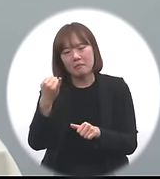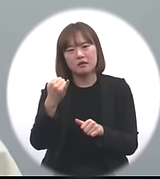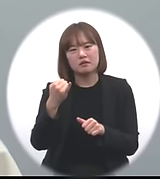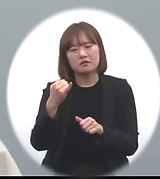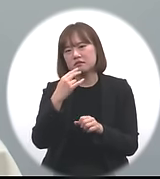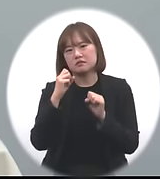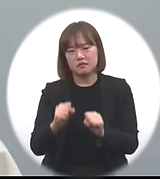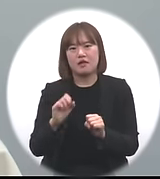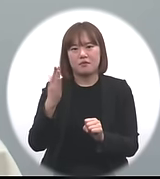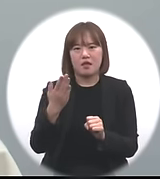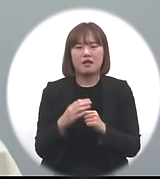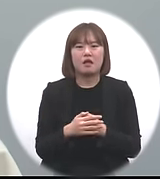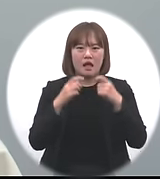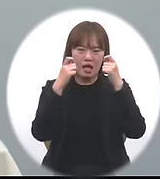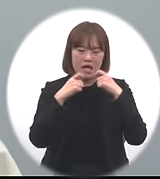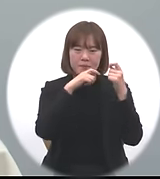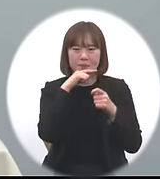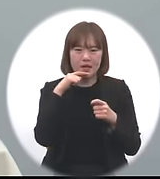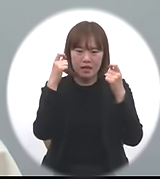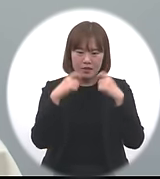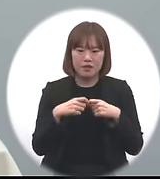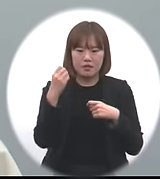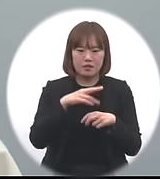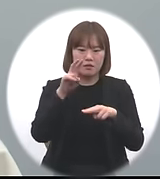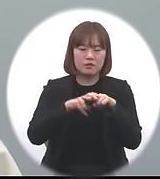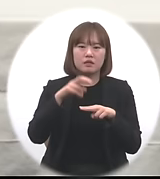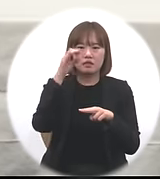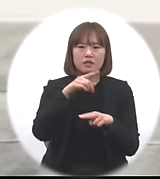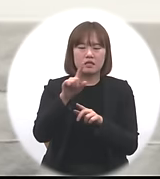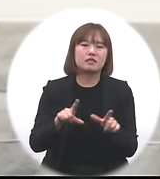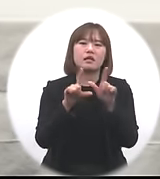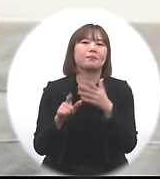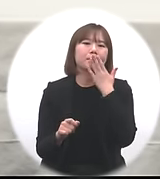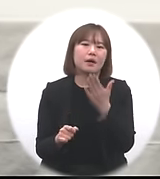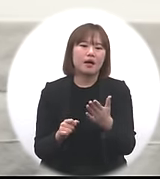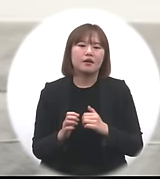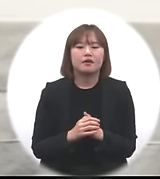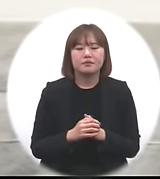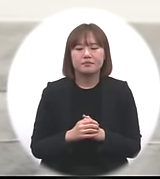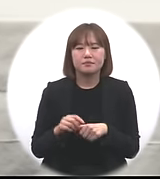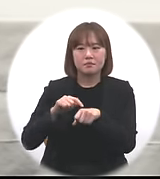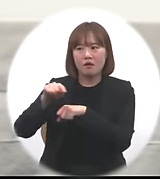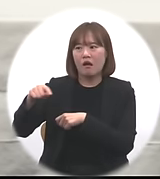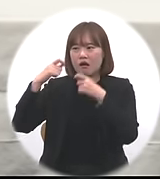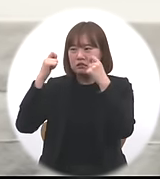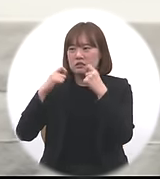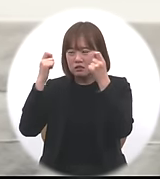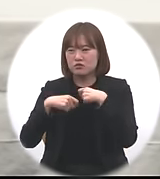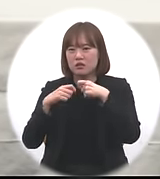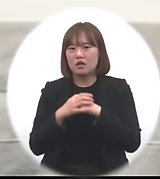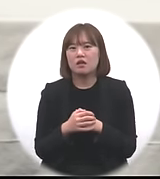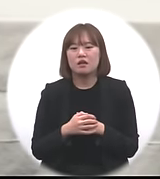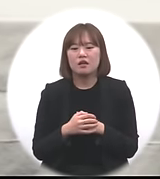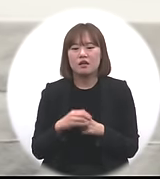애가 울고불고 새빨갛게 되더라도 카시트에 놔두면 이 애는 사는 겁니다. 자, 밖에서 보기에 애가 저렇게 우는데 부모가